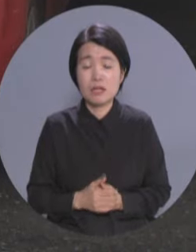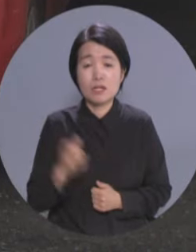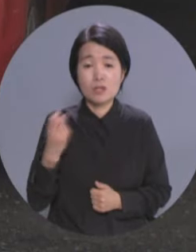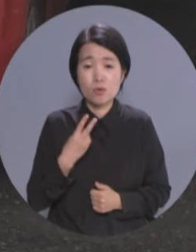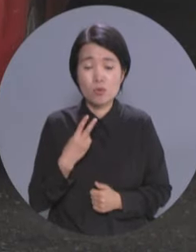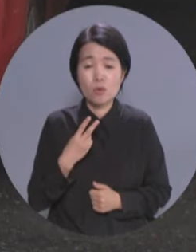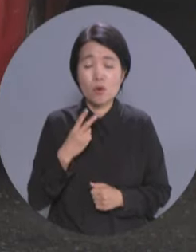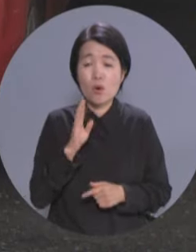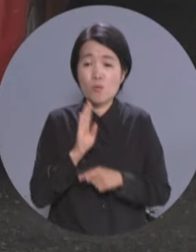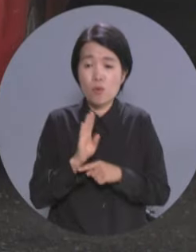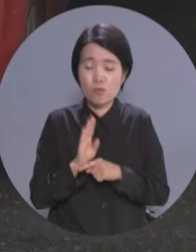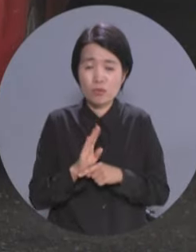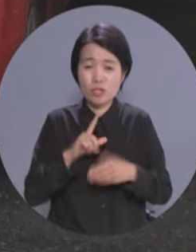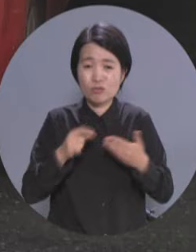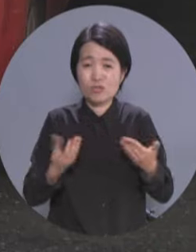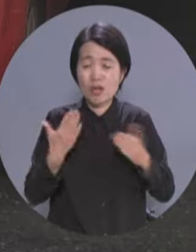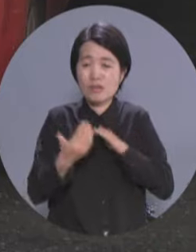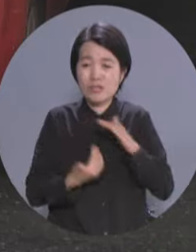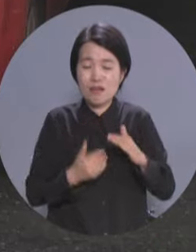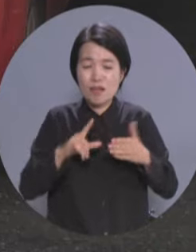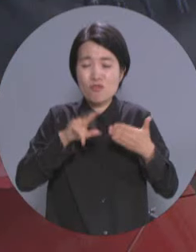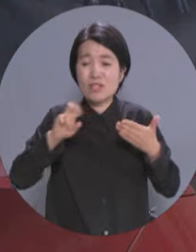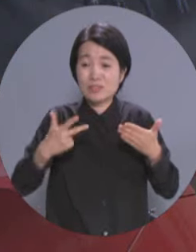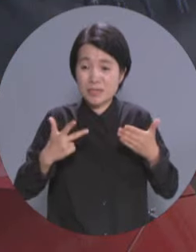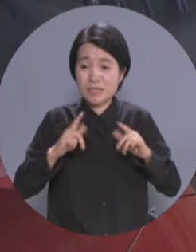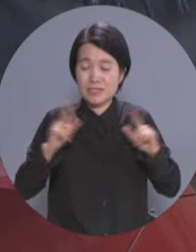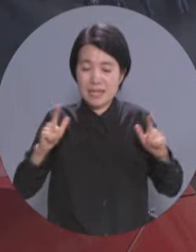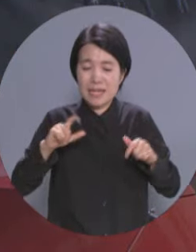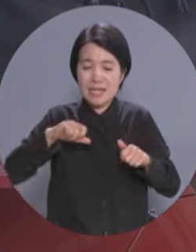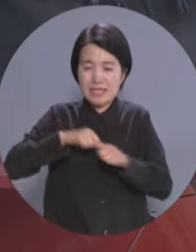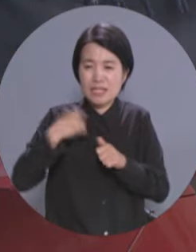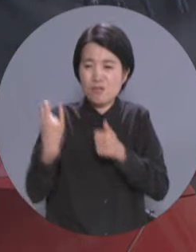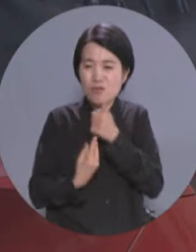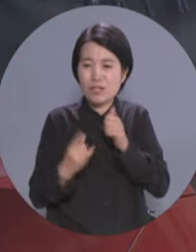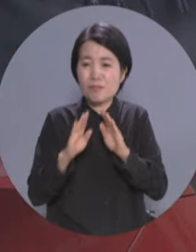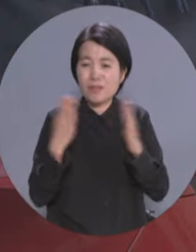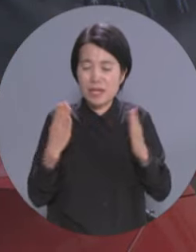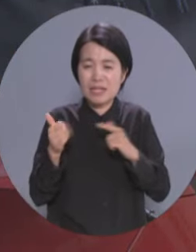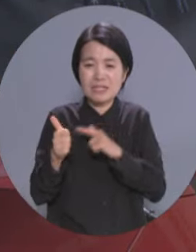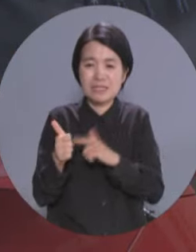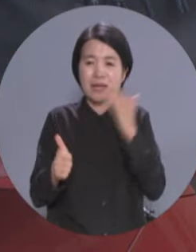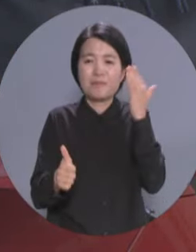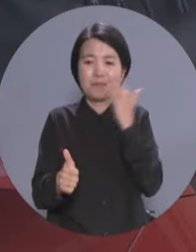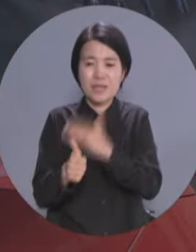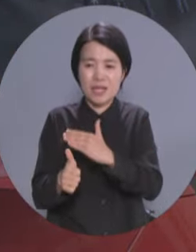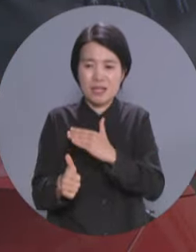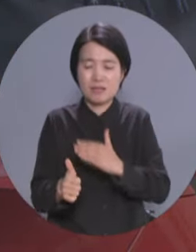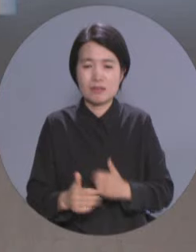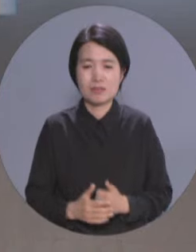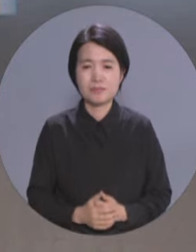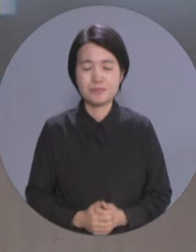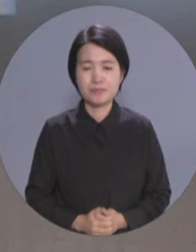우정사업본부는 추석연휴 전날인 지난달 27일 징계위원회를 열고 해당 우체국장을